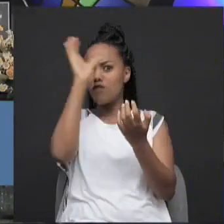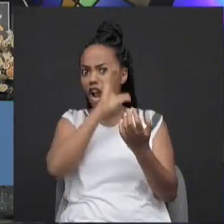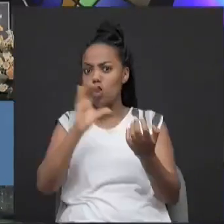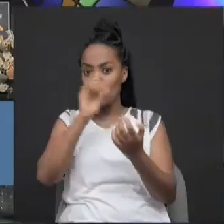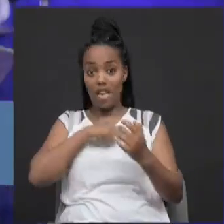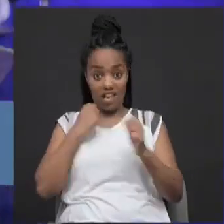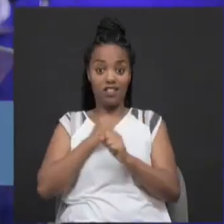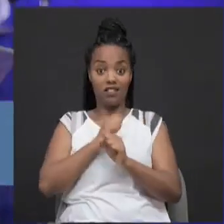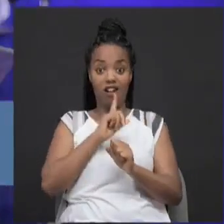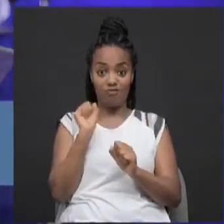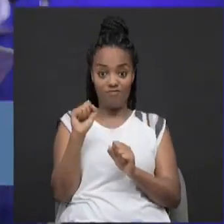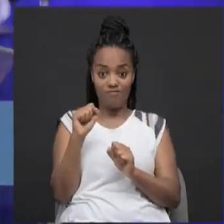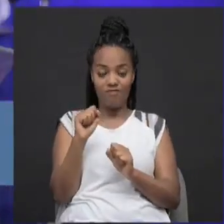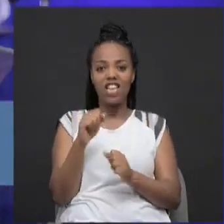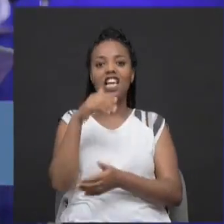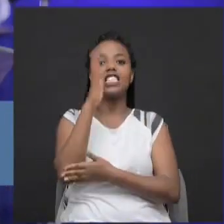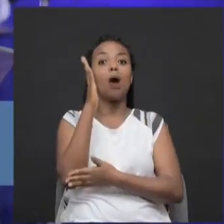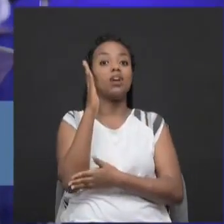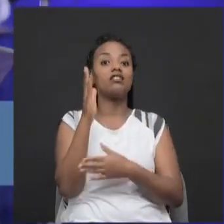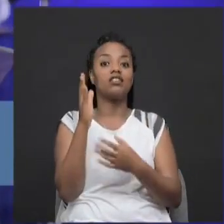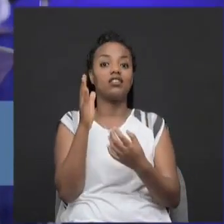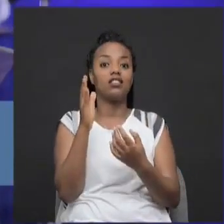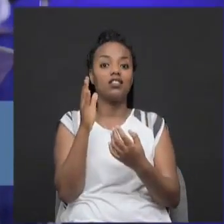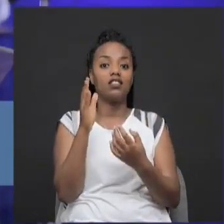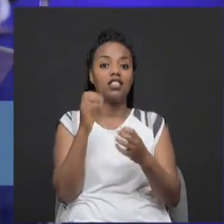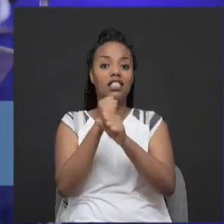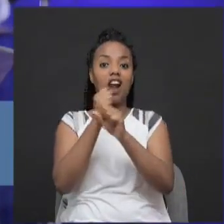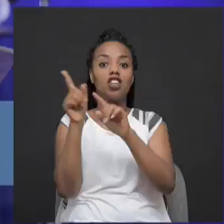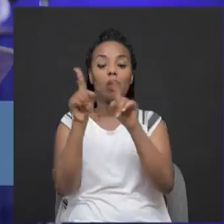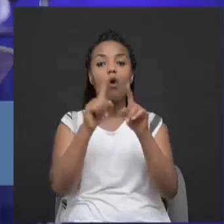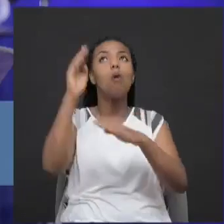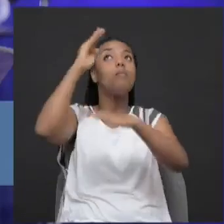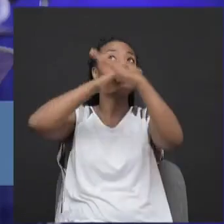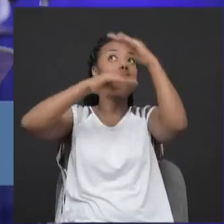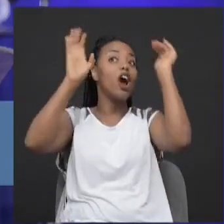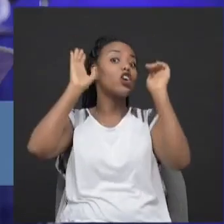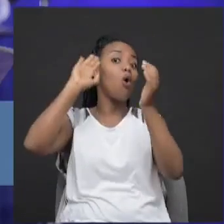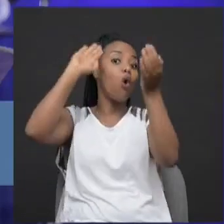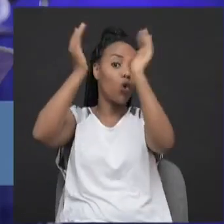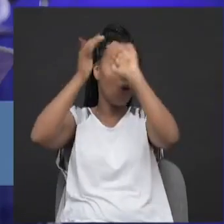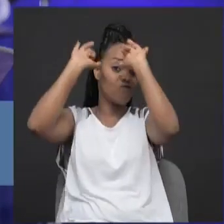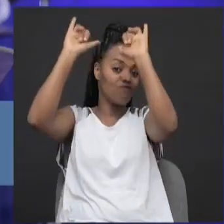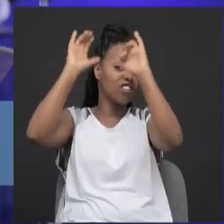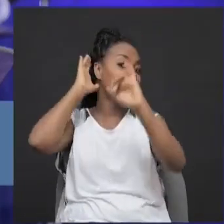የሚናገረው። የእግዚአብሔር ድርሻ ደግሞ በሰማይ ሆኜ እሰማለሁ